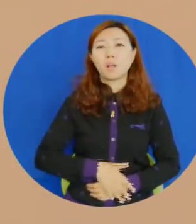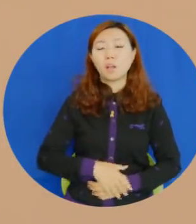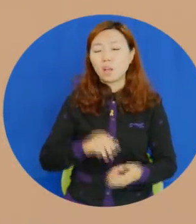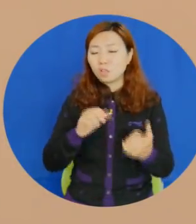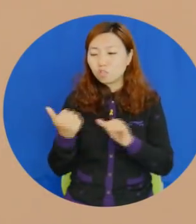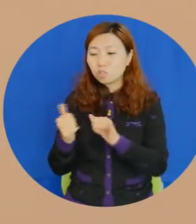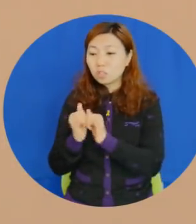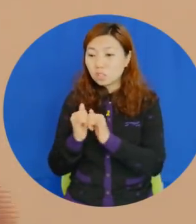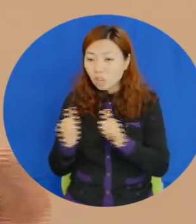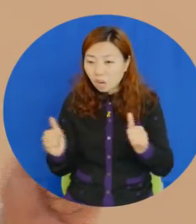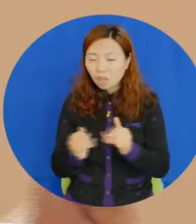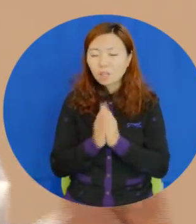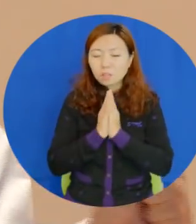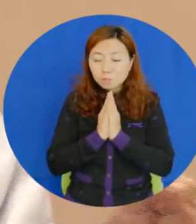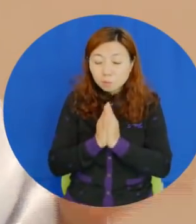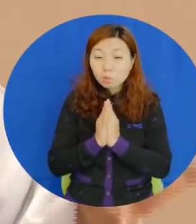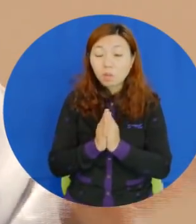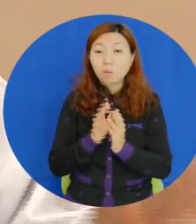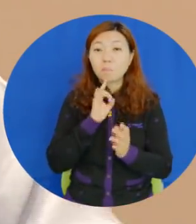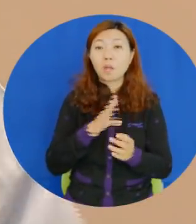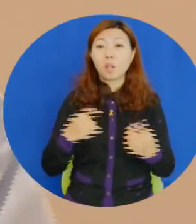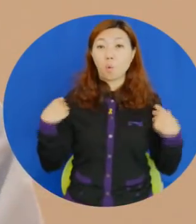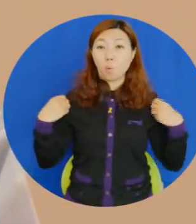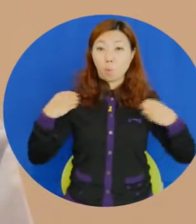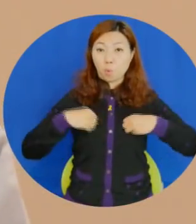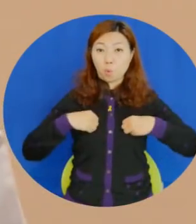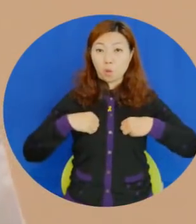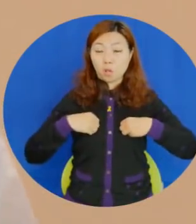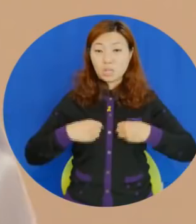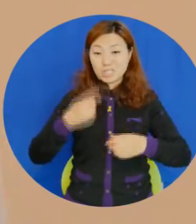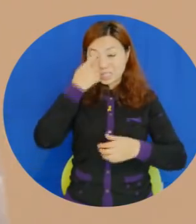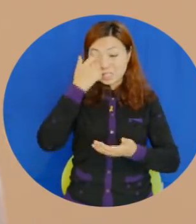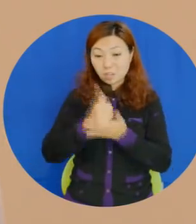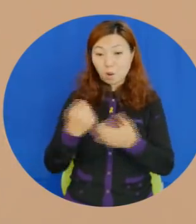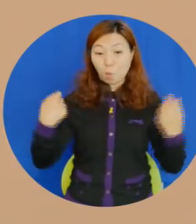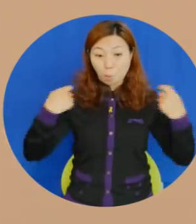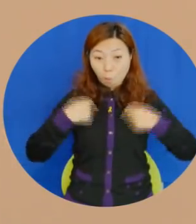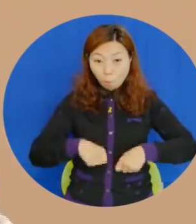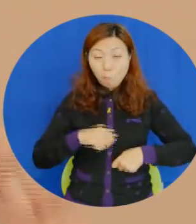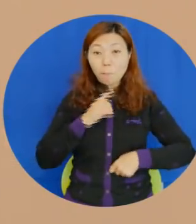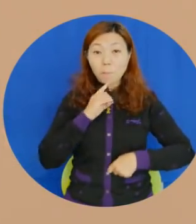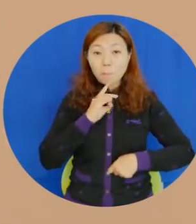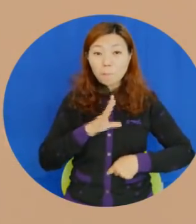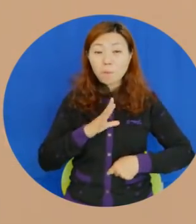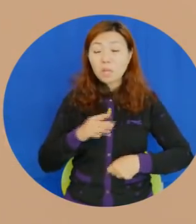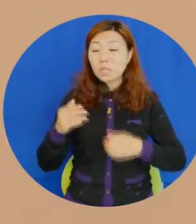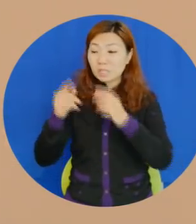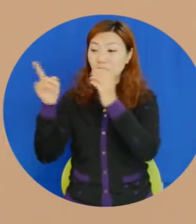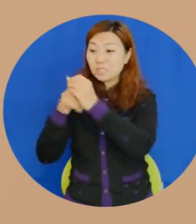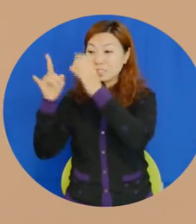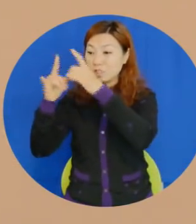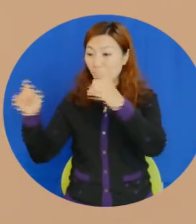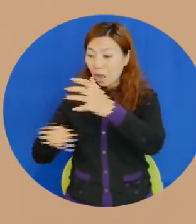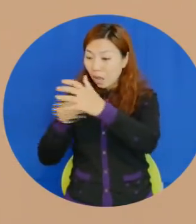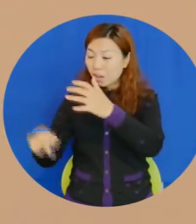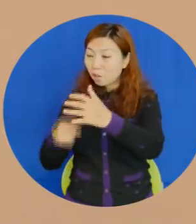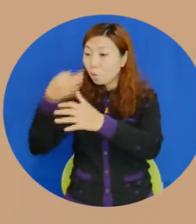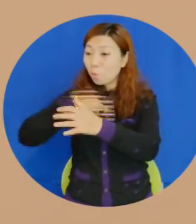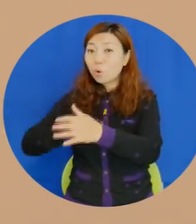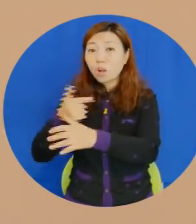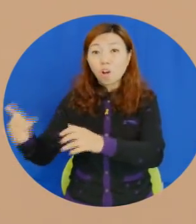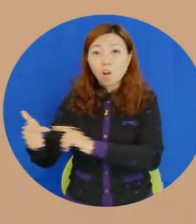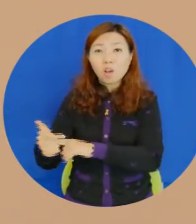거예요. 이건 죽은 사람 재지내고 고개만 쓸모가 있지. 옷 입고 있을 때만 쓸모가 있지. 옷 딱 벗고 나오면 그건 아무 쓸모가